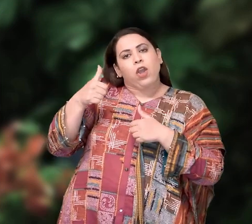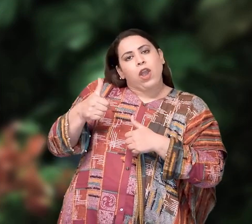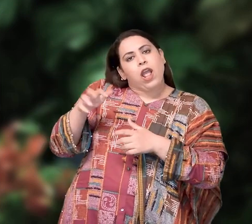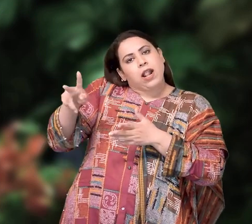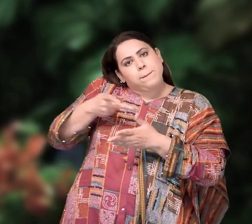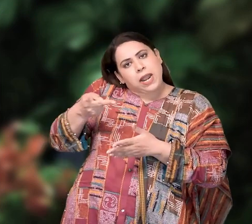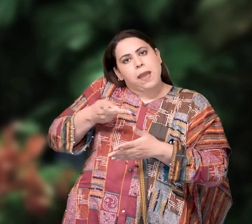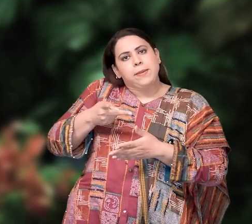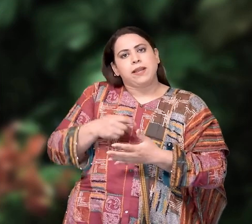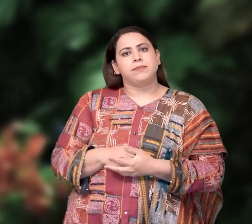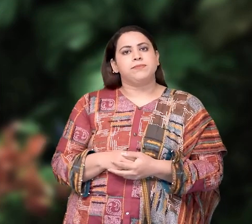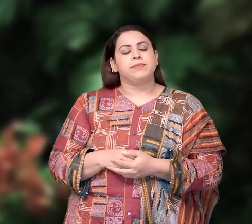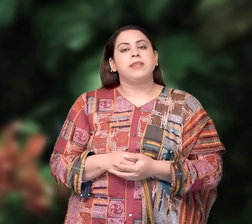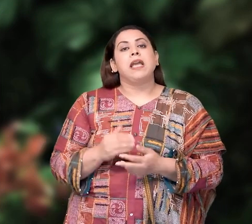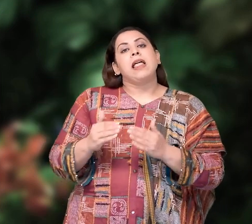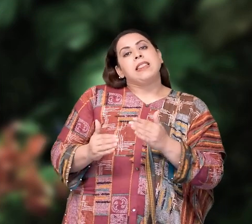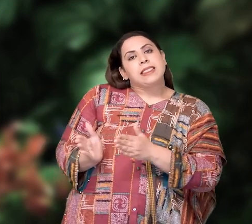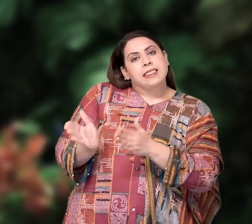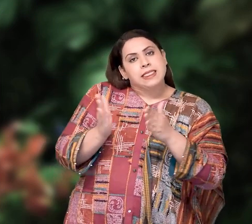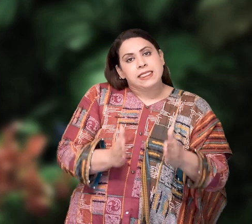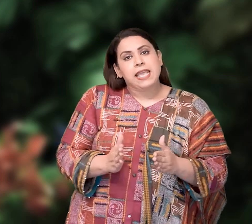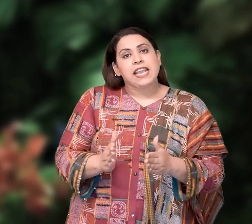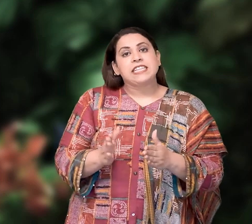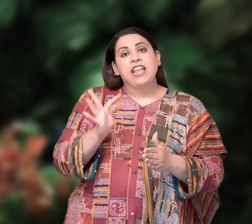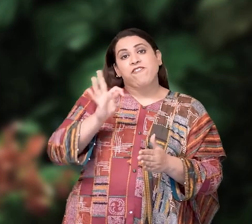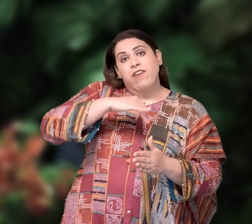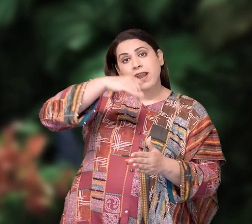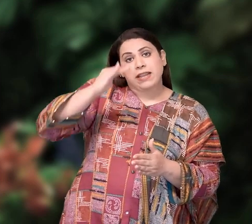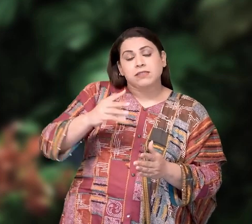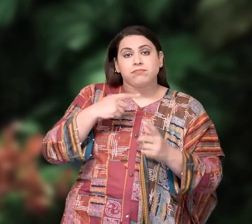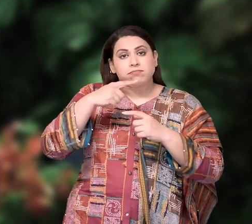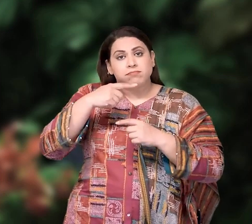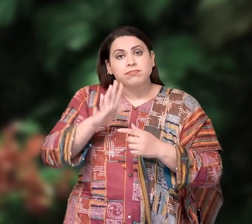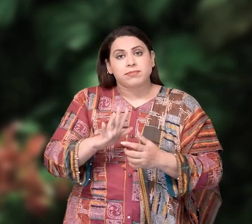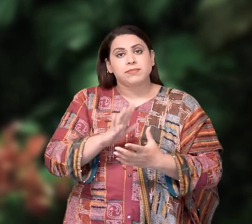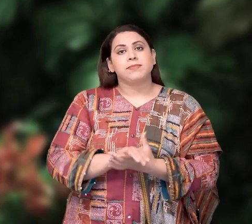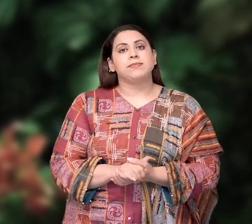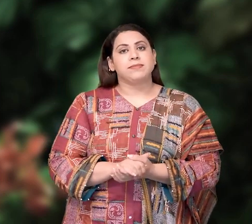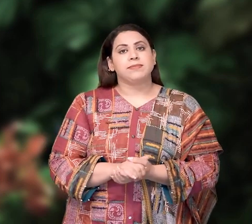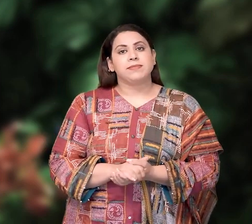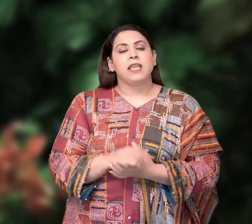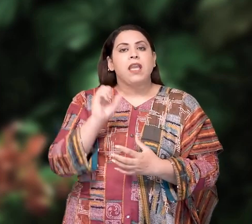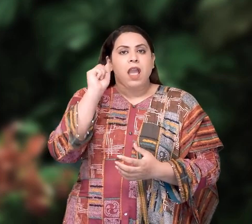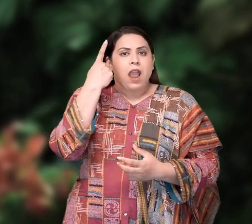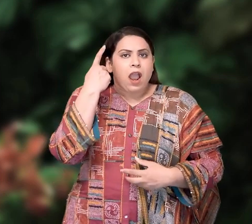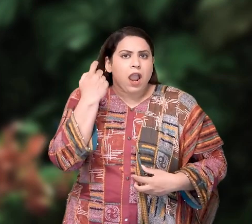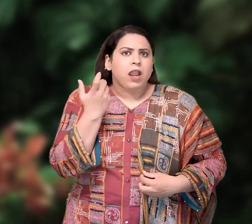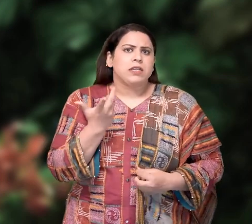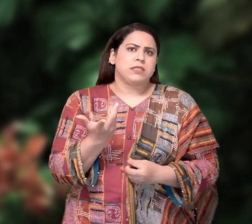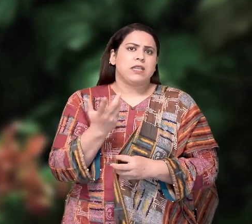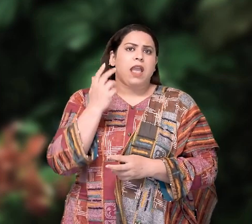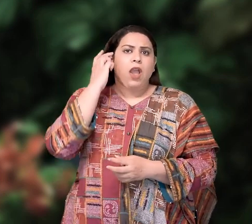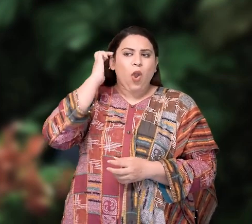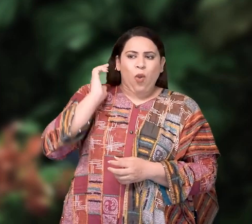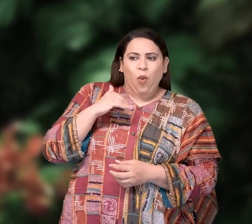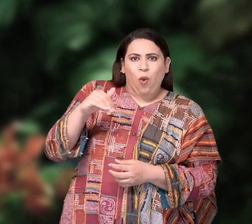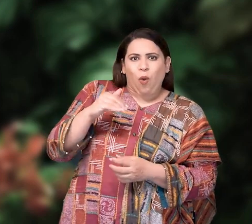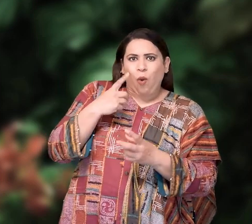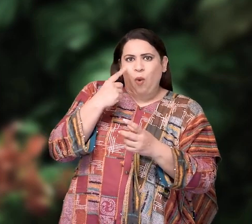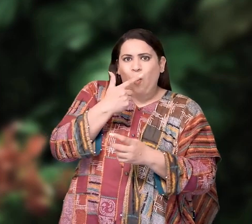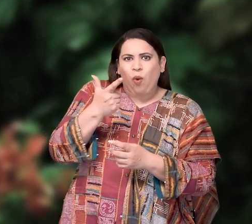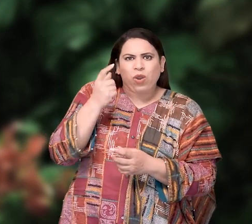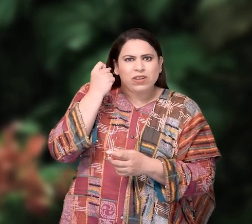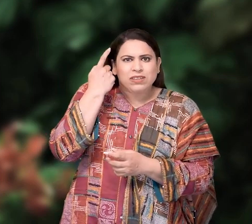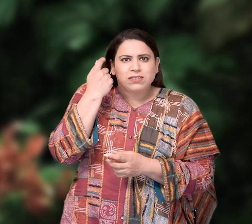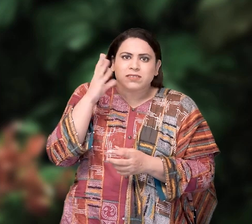know what the people in the next valley, what dialect they will be speaking. So understanding उन लोगों के बीच में भी थोड़ी कम हो जाती